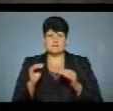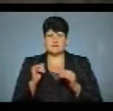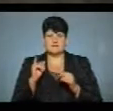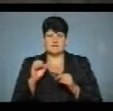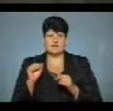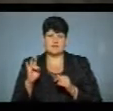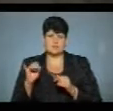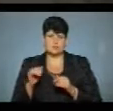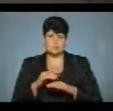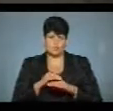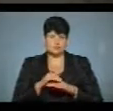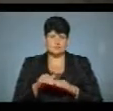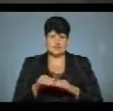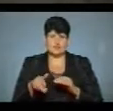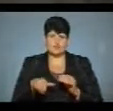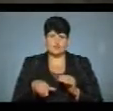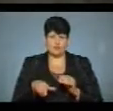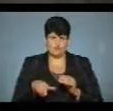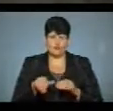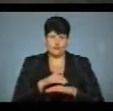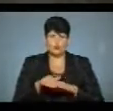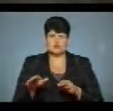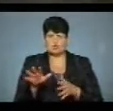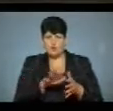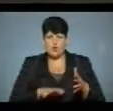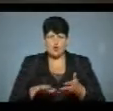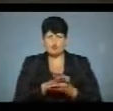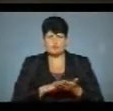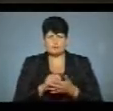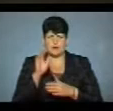та вулицю в цьому районі, яку розмило водою.